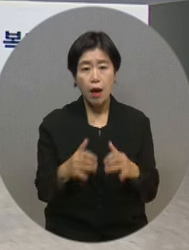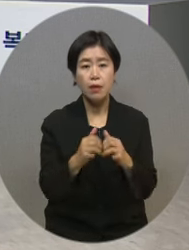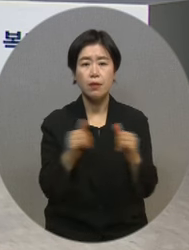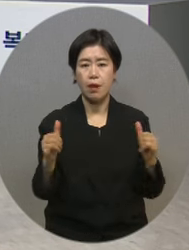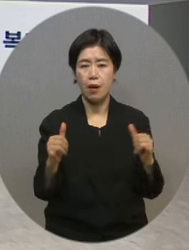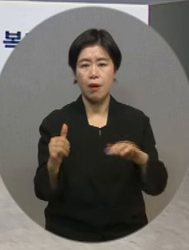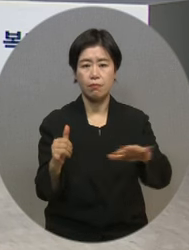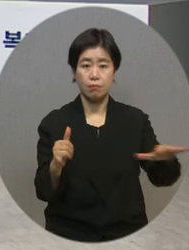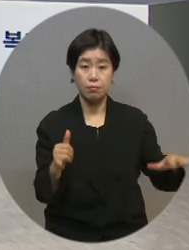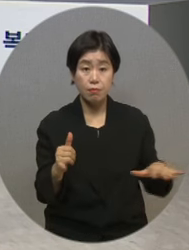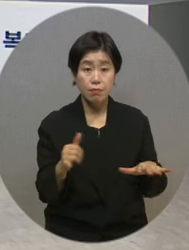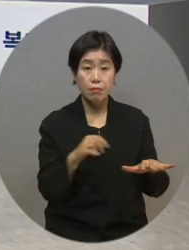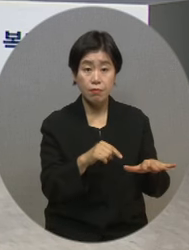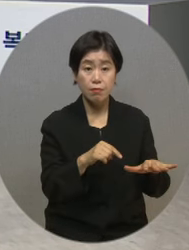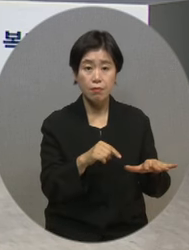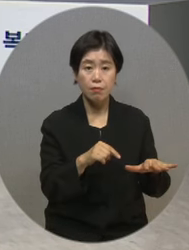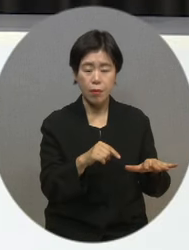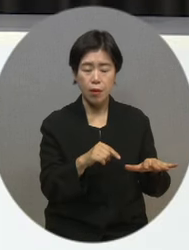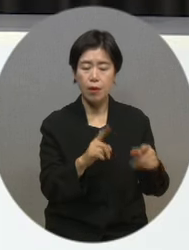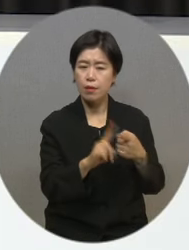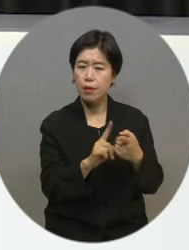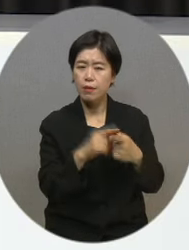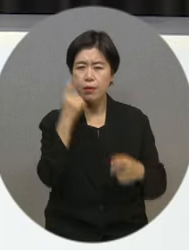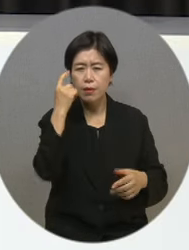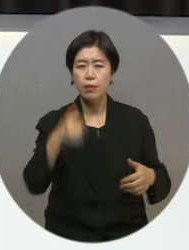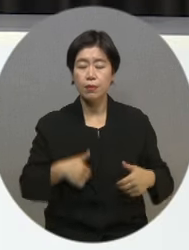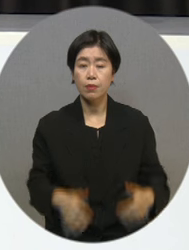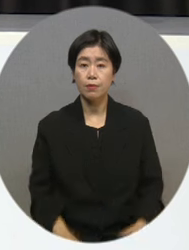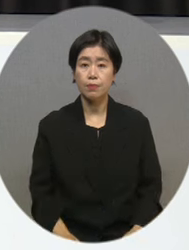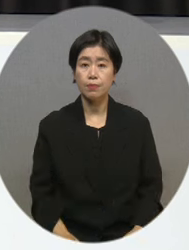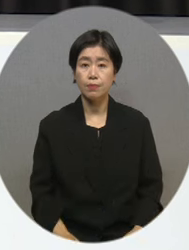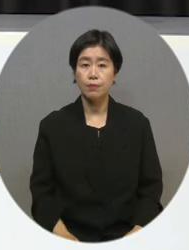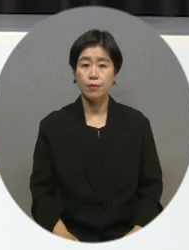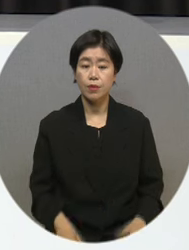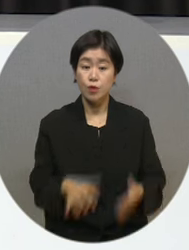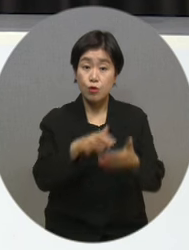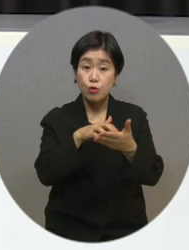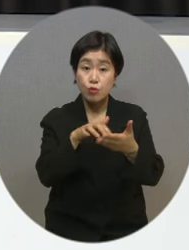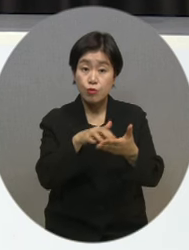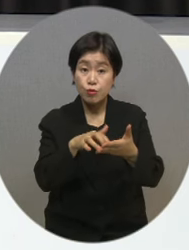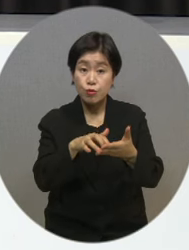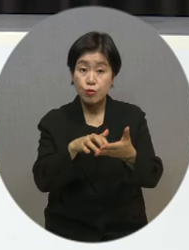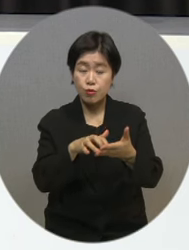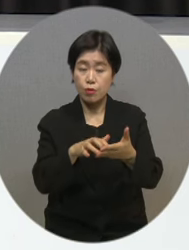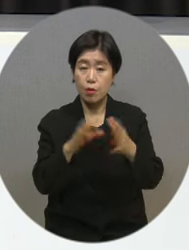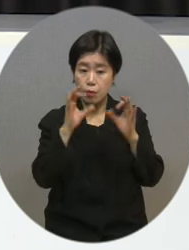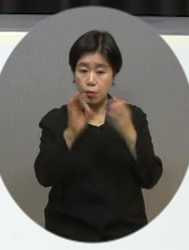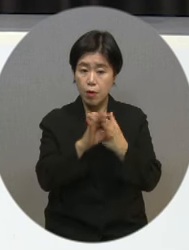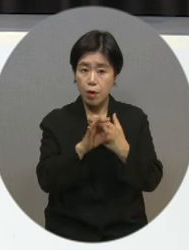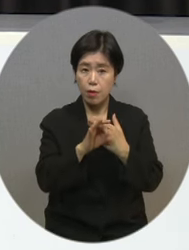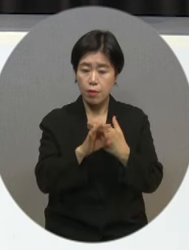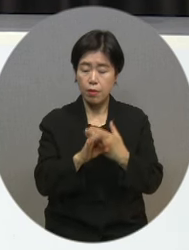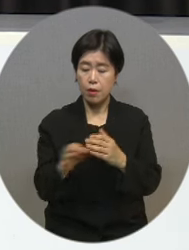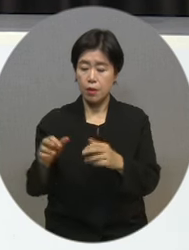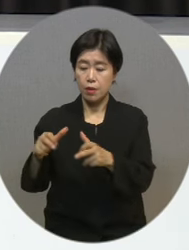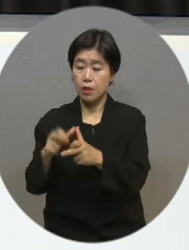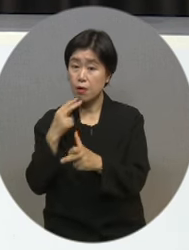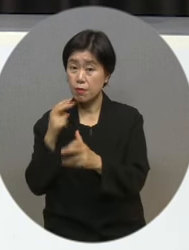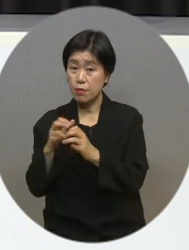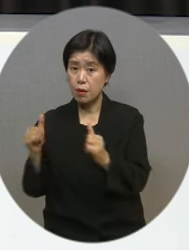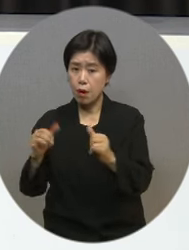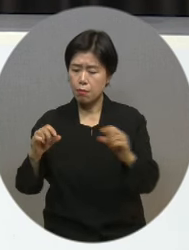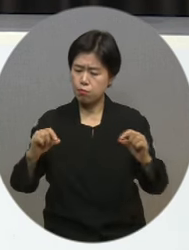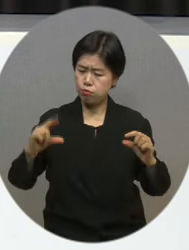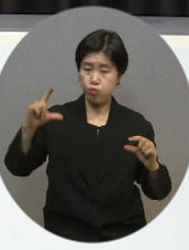워낙에 비장애인 중심 사회잖아요. 또 숫자적으로 비장애인이 다수를 이루고 있기 때문에 사회적